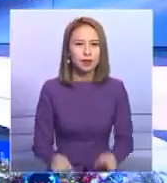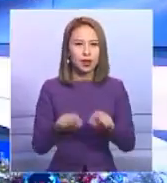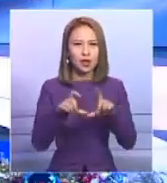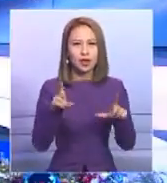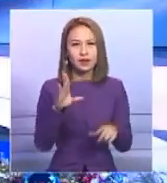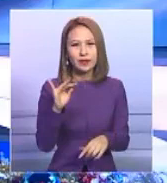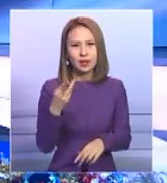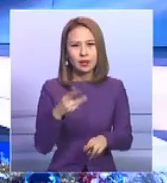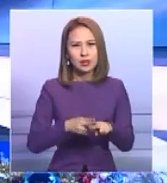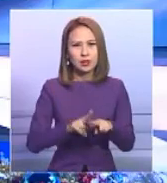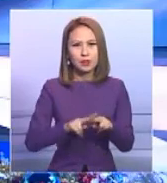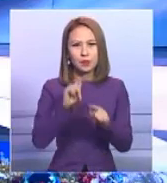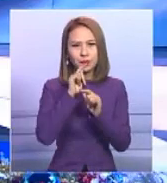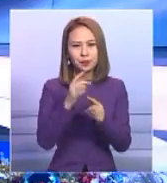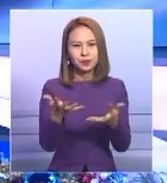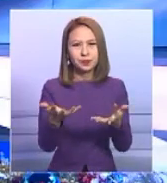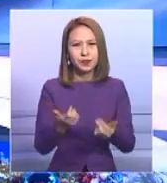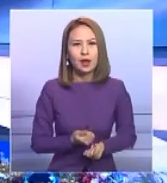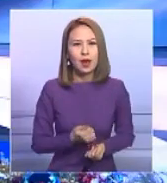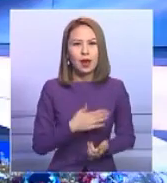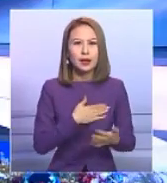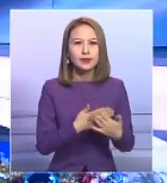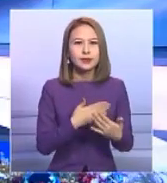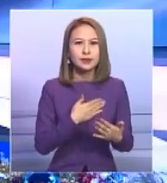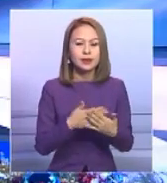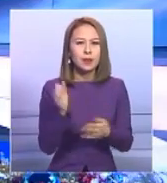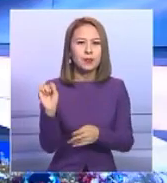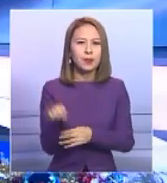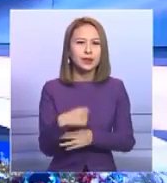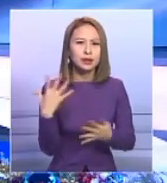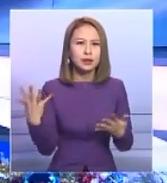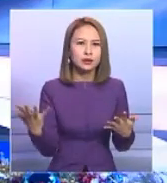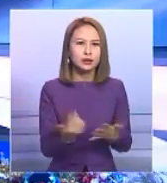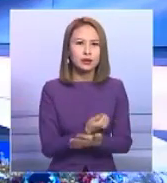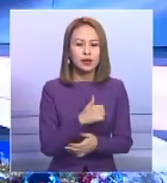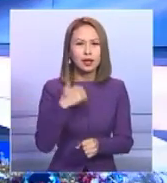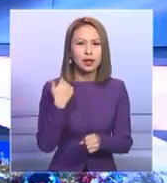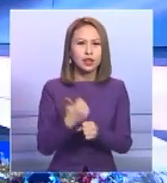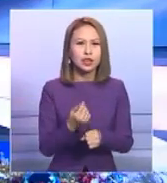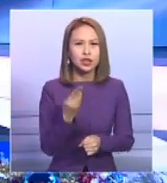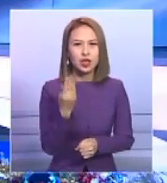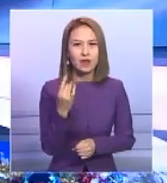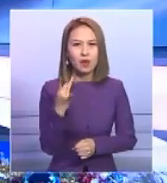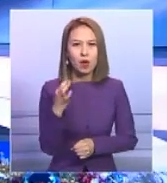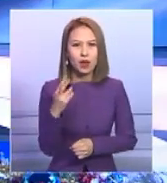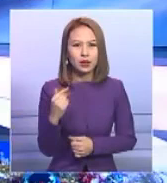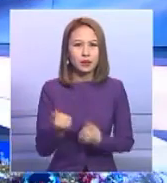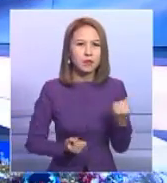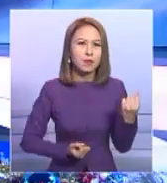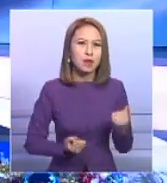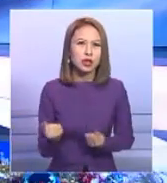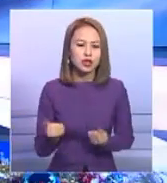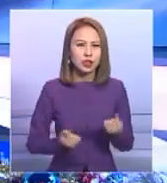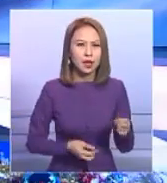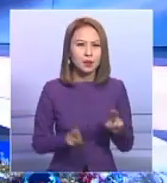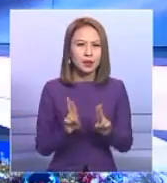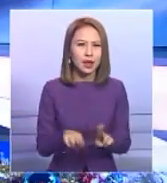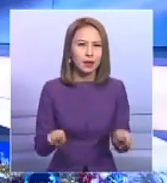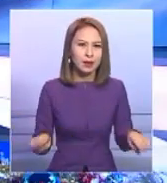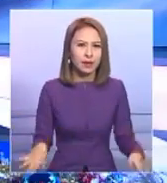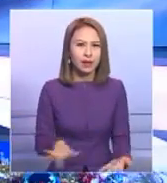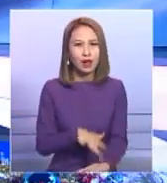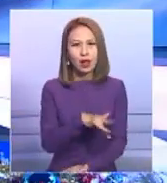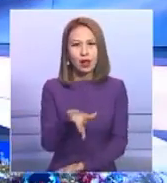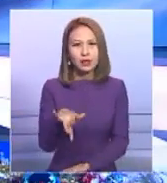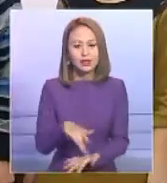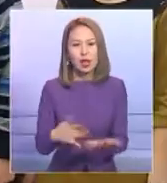Түбіртекті талап етте сыйлық ұтып ал акциясының жеңімпазы анықталды. Бас жүлдеге тігілген Шевролет маркалы автокөлікті Петропавл